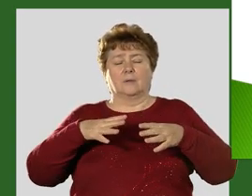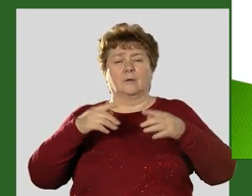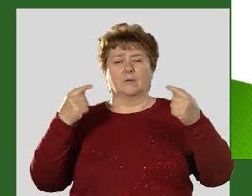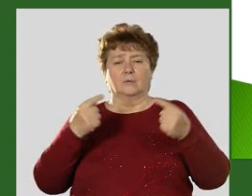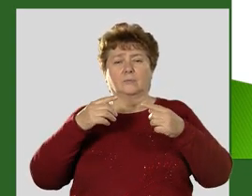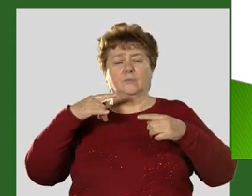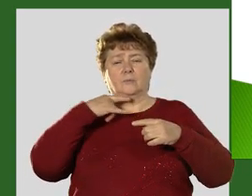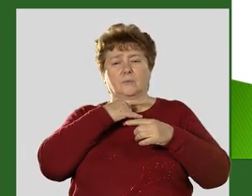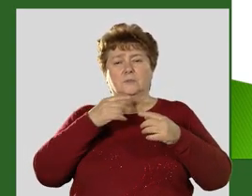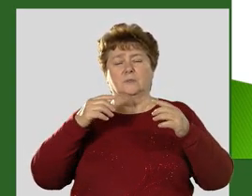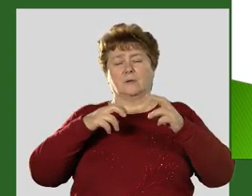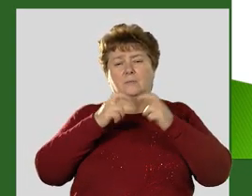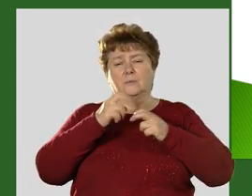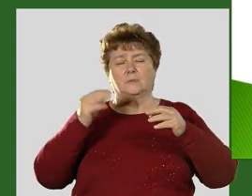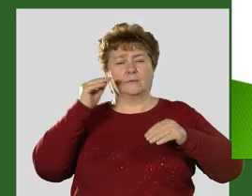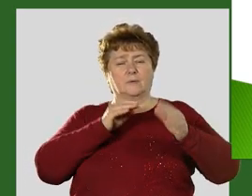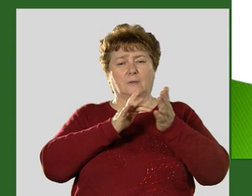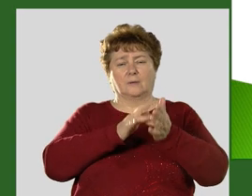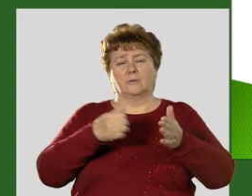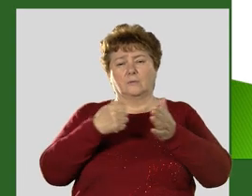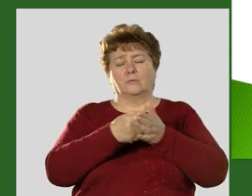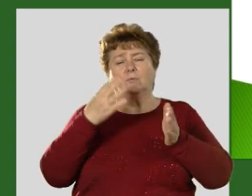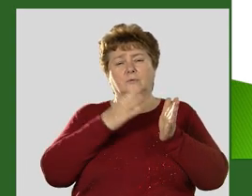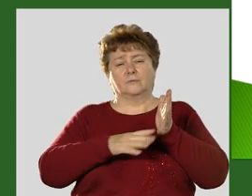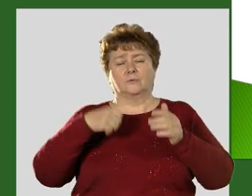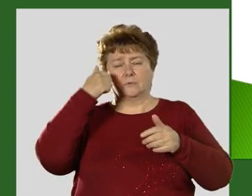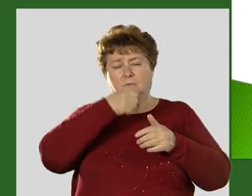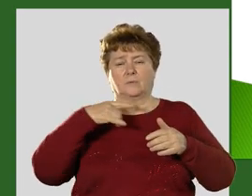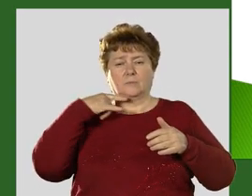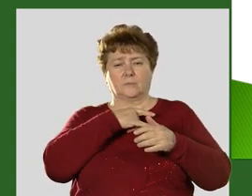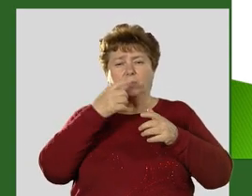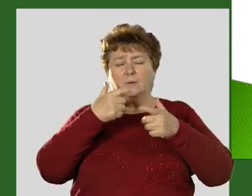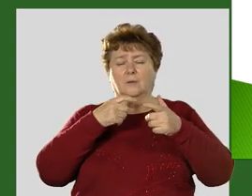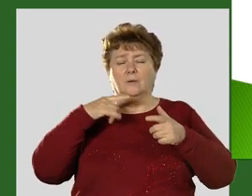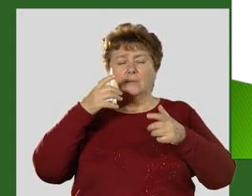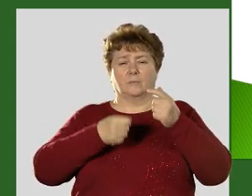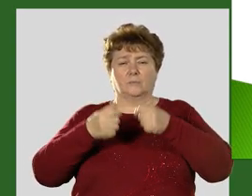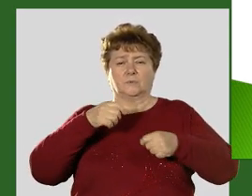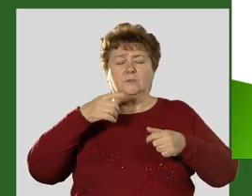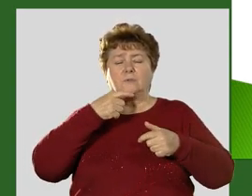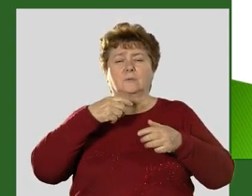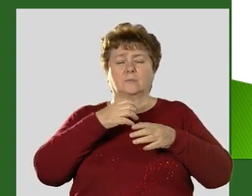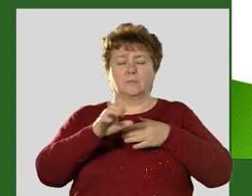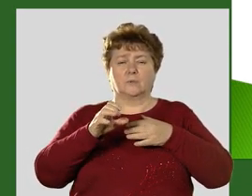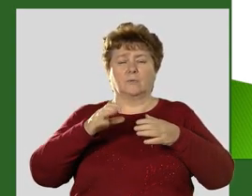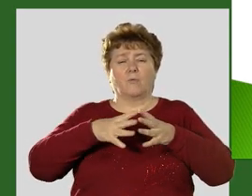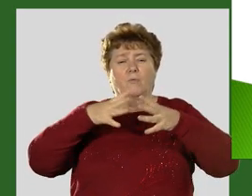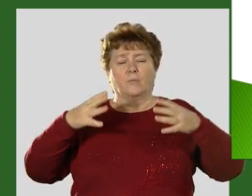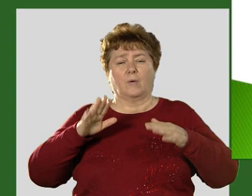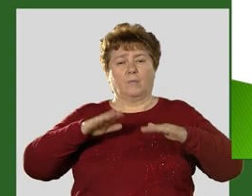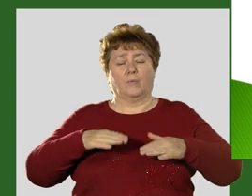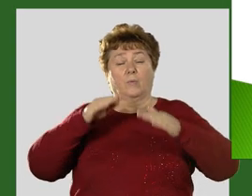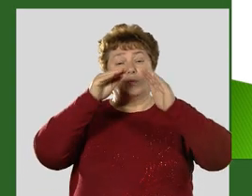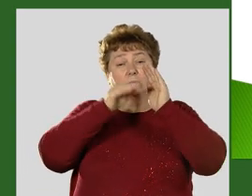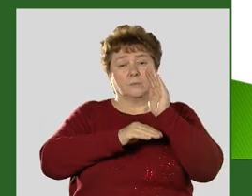мясокомбинаты создавались в городах. До 90-х годов производство мяса и мясных продуктов увеличивалось, а затем